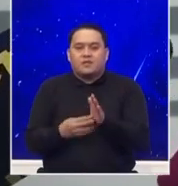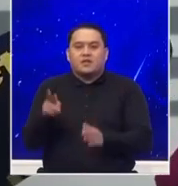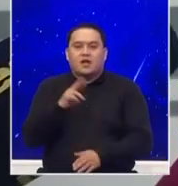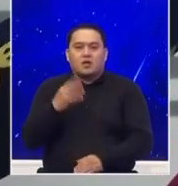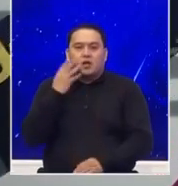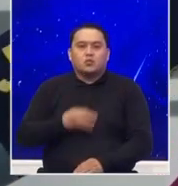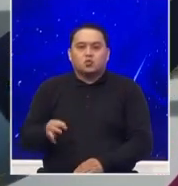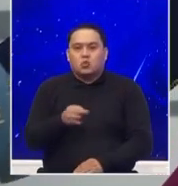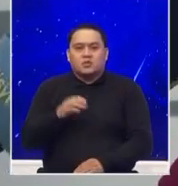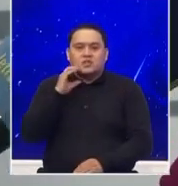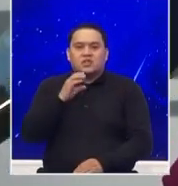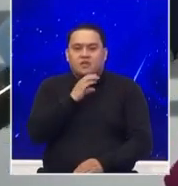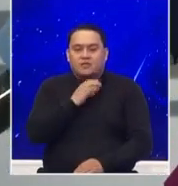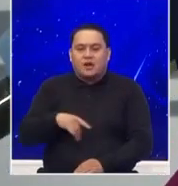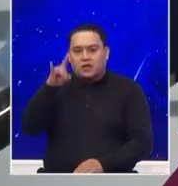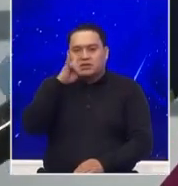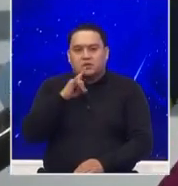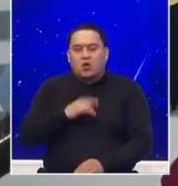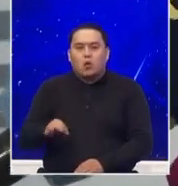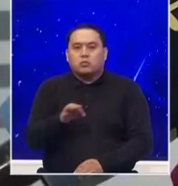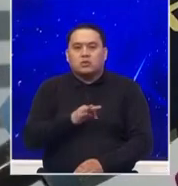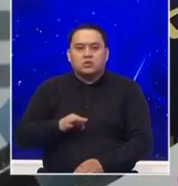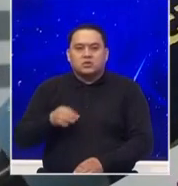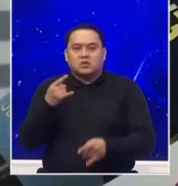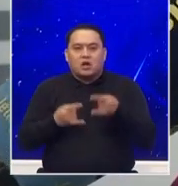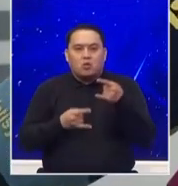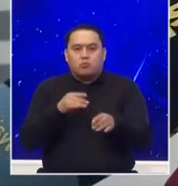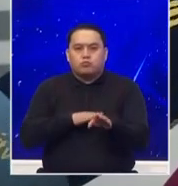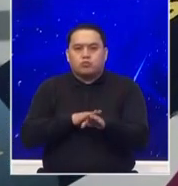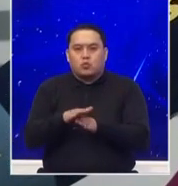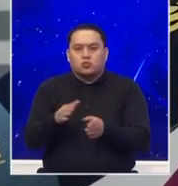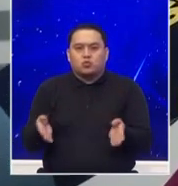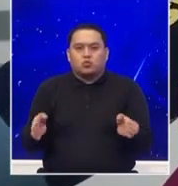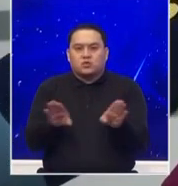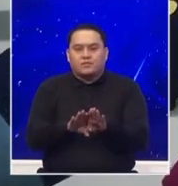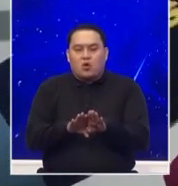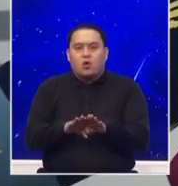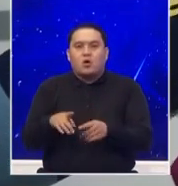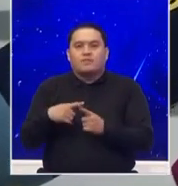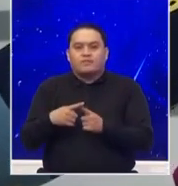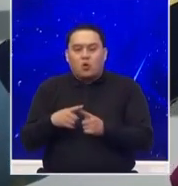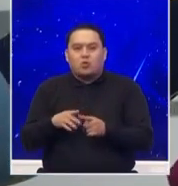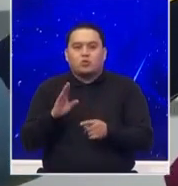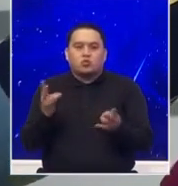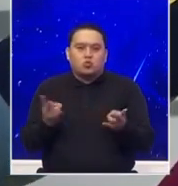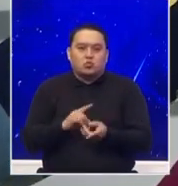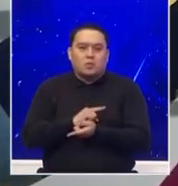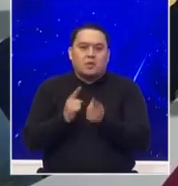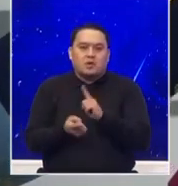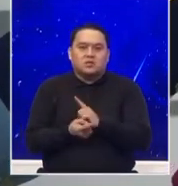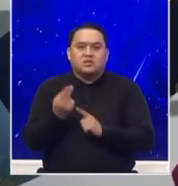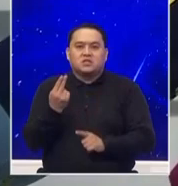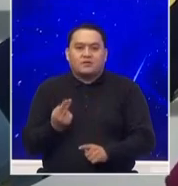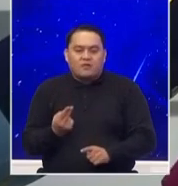территории Алматинской и Северо-Казахстанской областей аналоговое телевещание будет полностью отключено. Поэтому жителям этих областей нужно будет перейти на